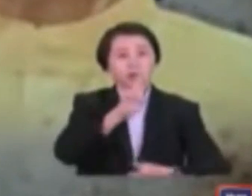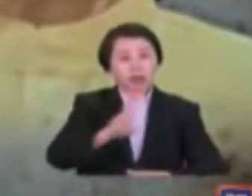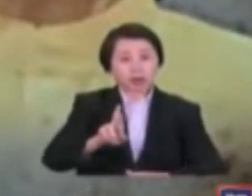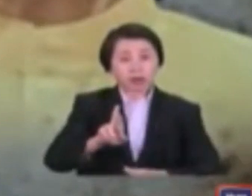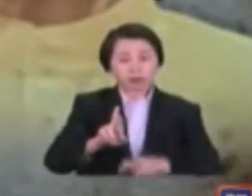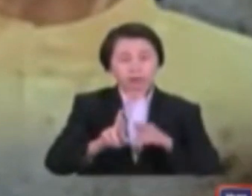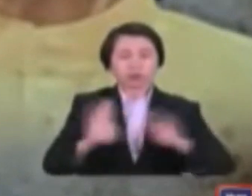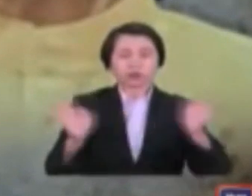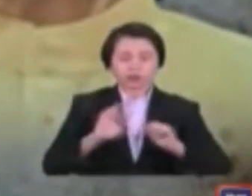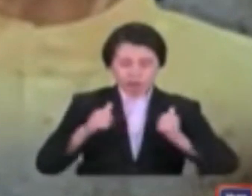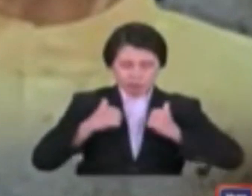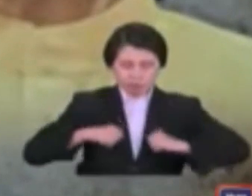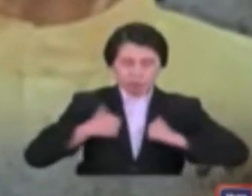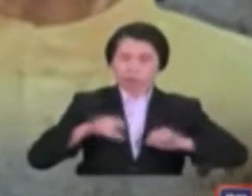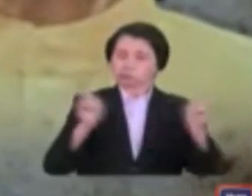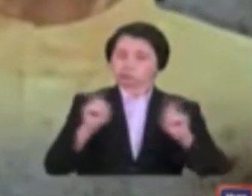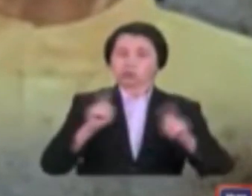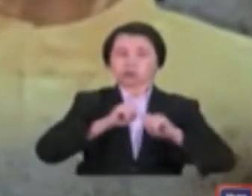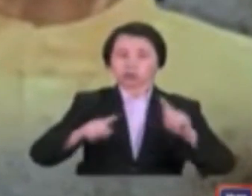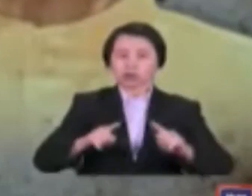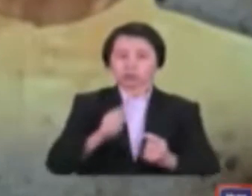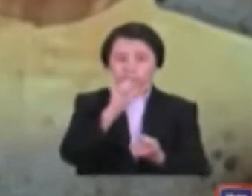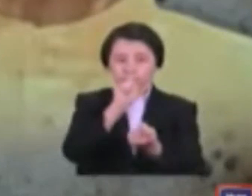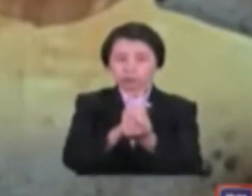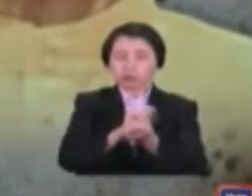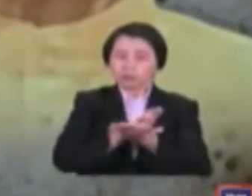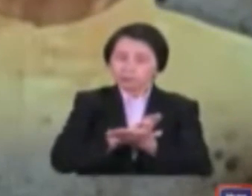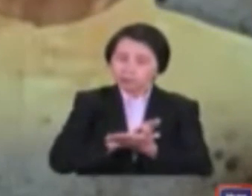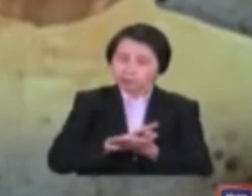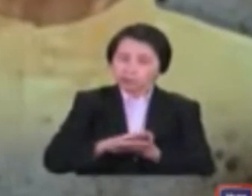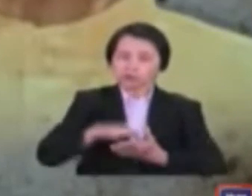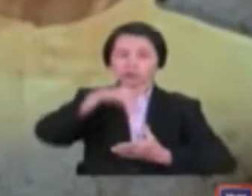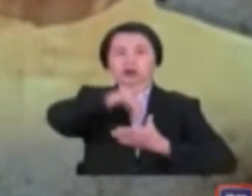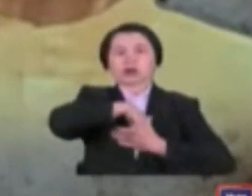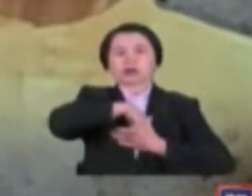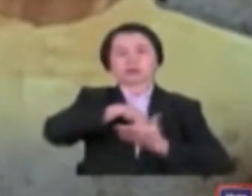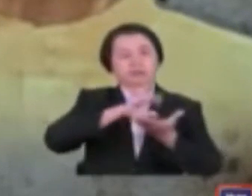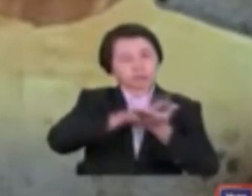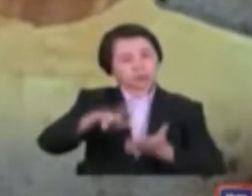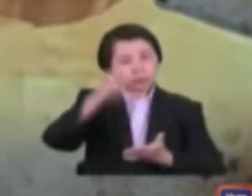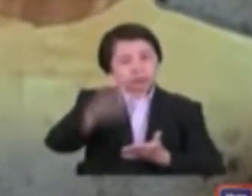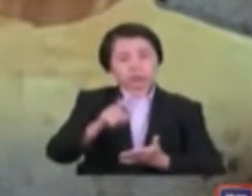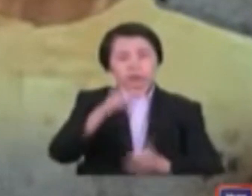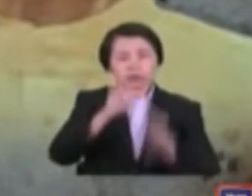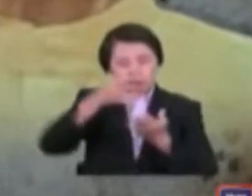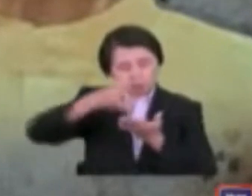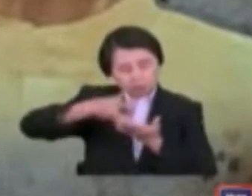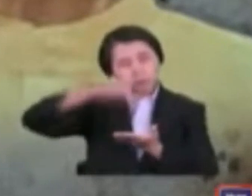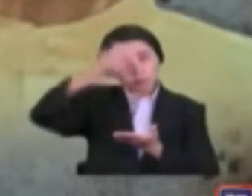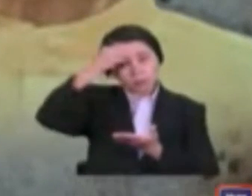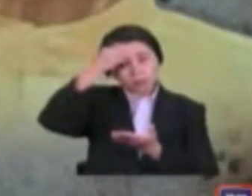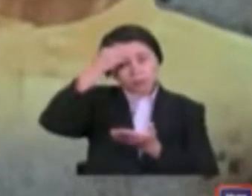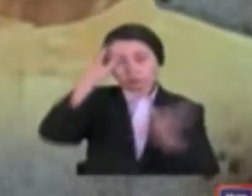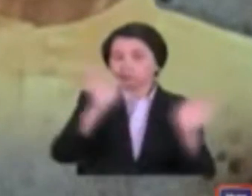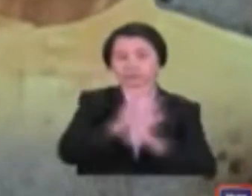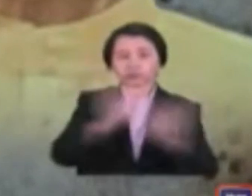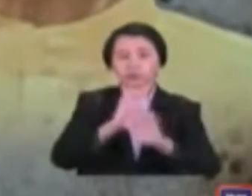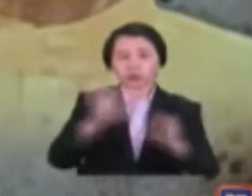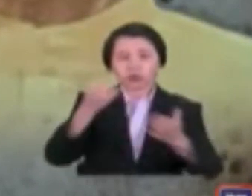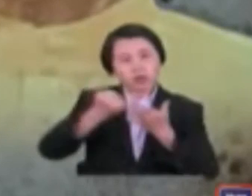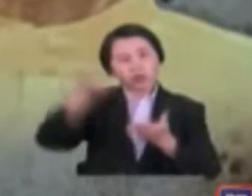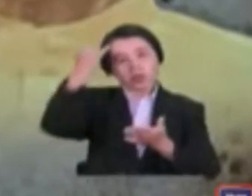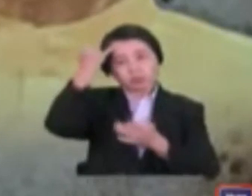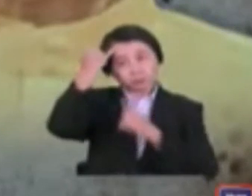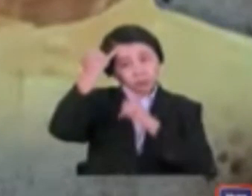jangan sekadar pakaiannya. Biar tentu bersih juga tubuhnya. Kalau belajar, jangan sekadar